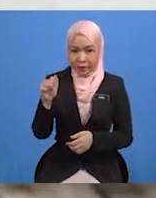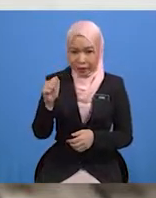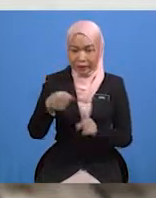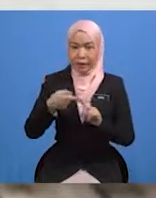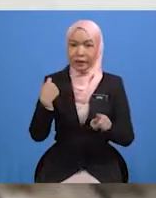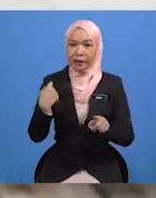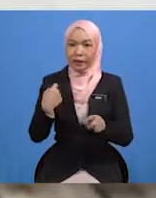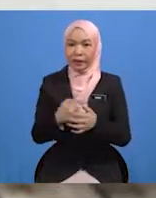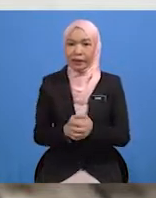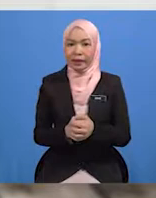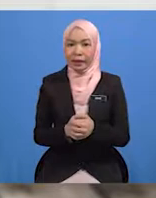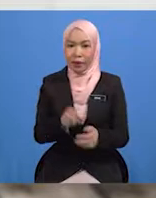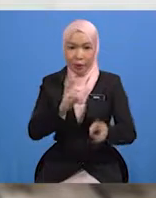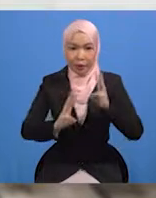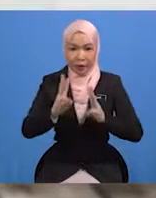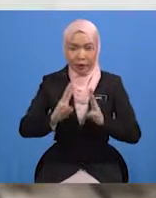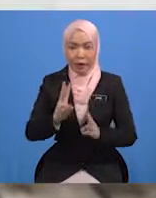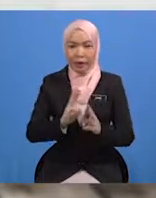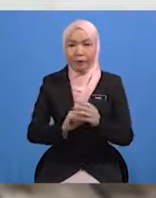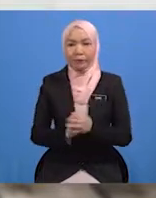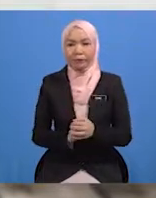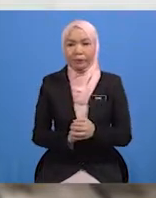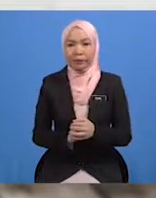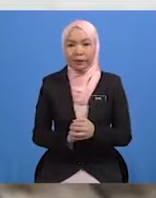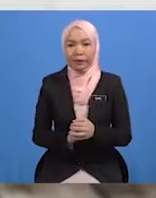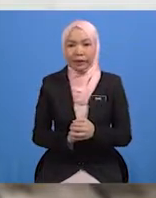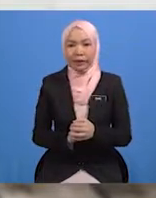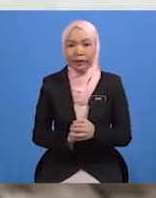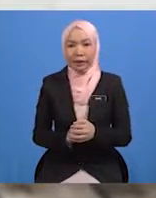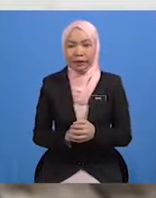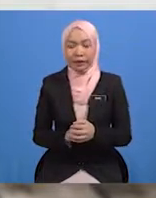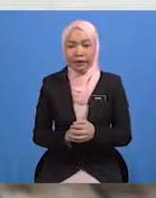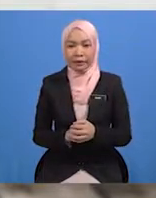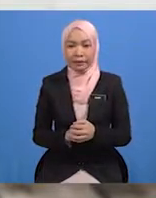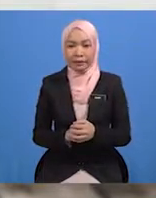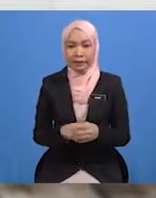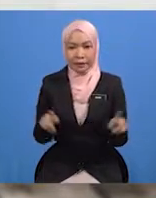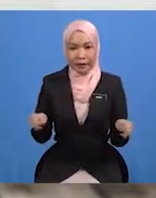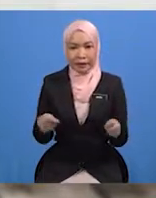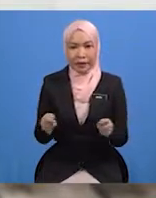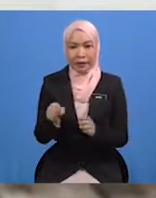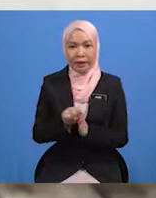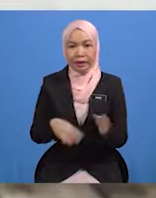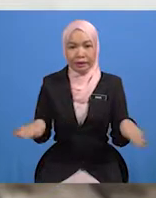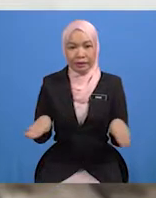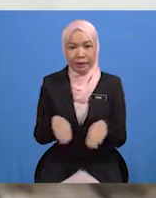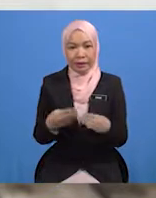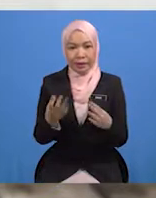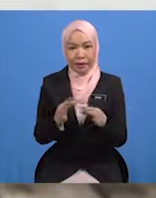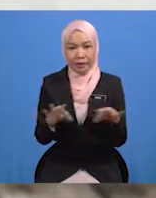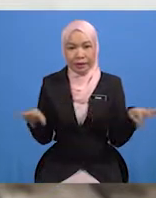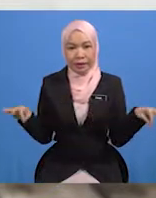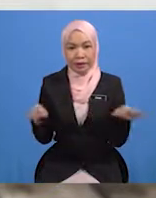dan perwatakan. Marga bertindak sebagai pencerita kisah hidup Asiah